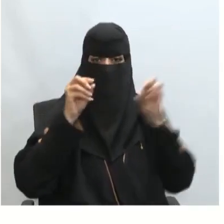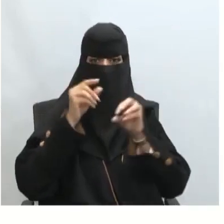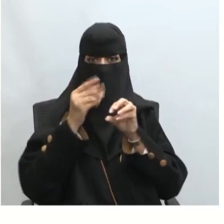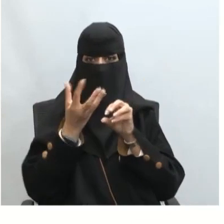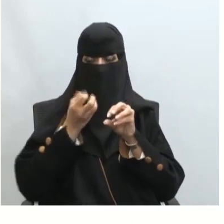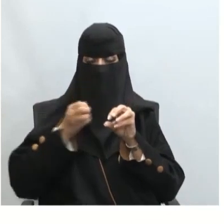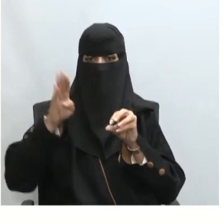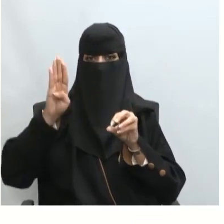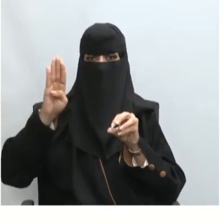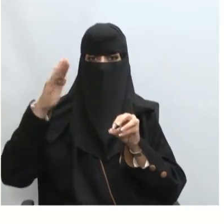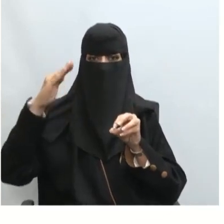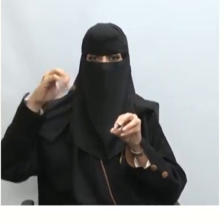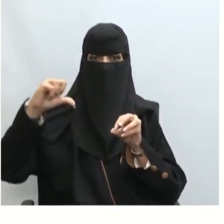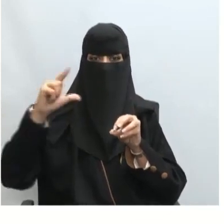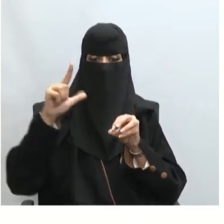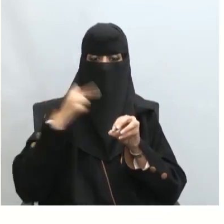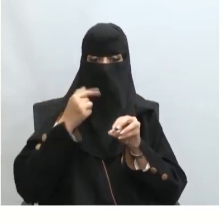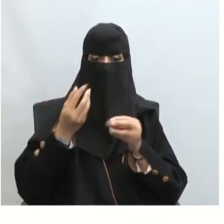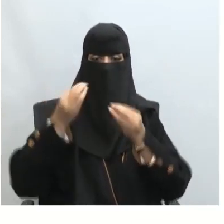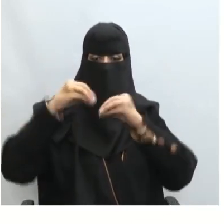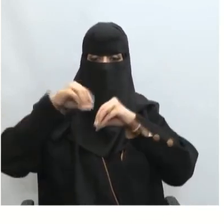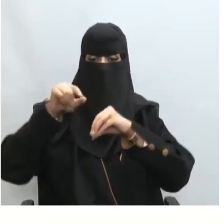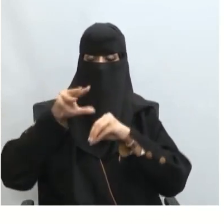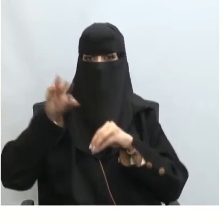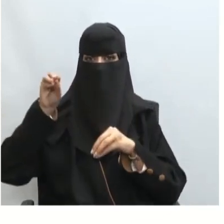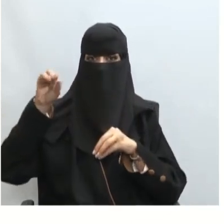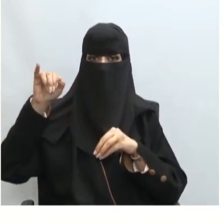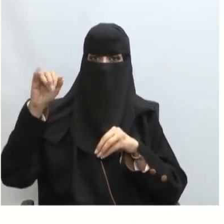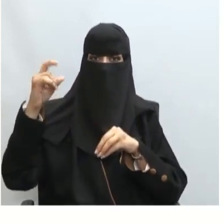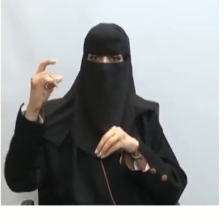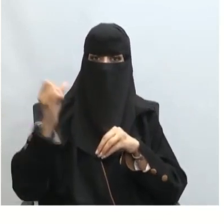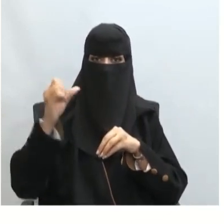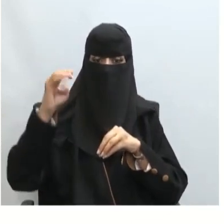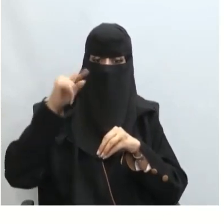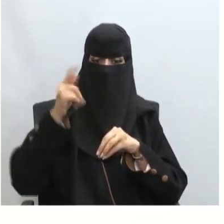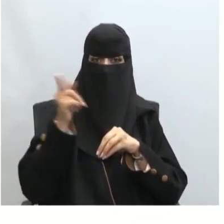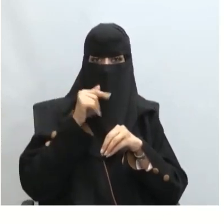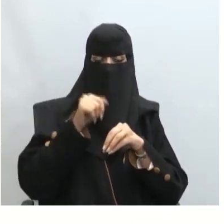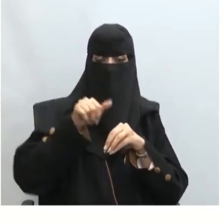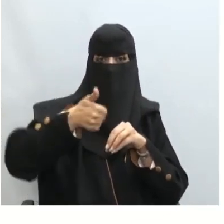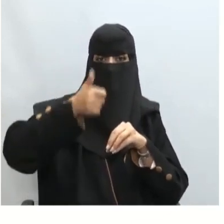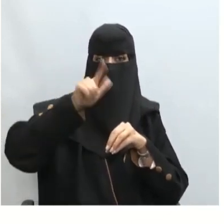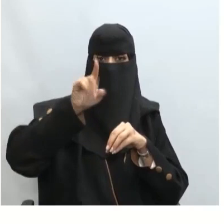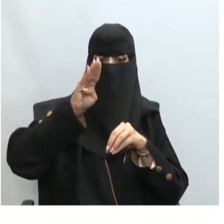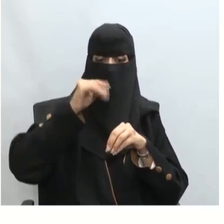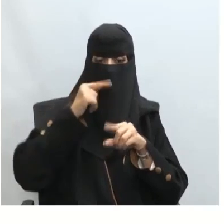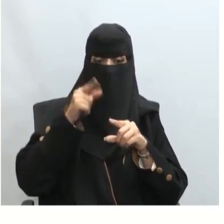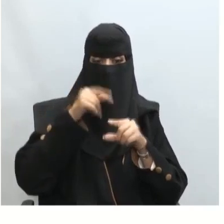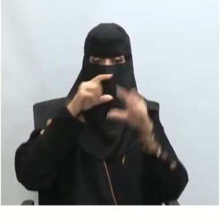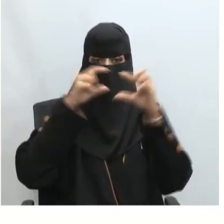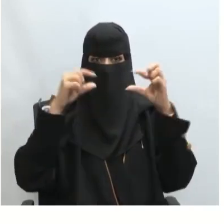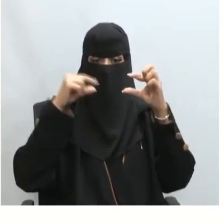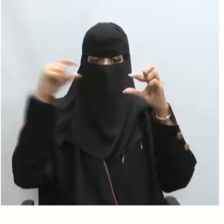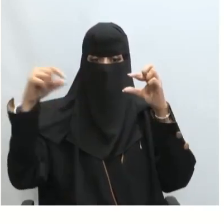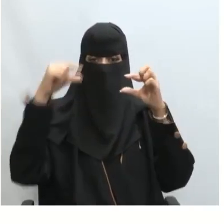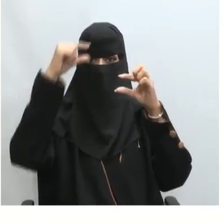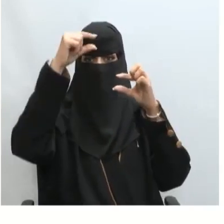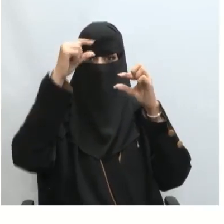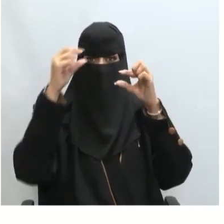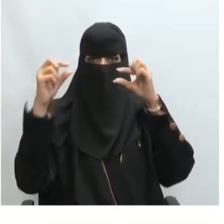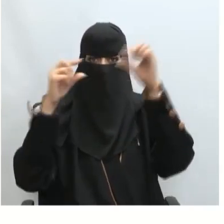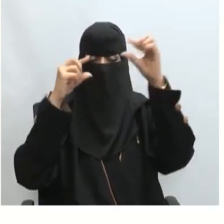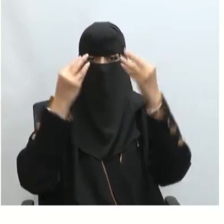كحول اضافه الهيدروجين الى الكين سيعطيني الكان